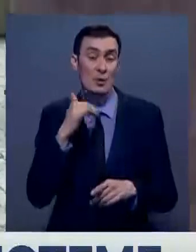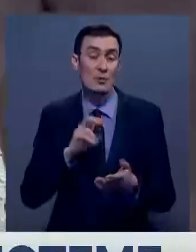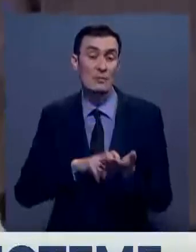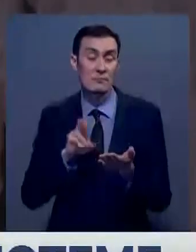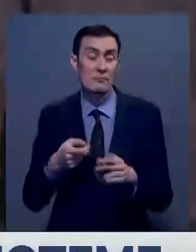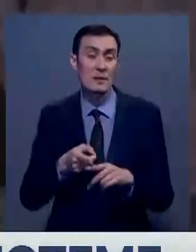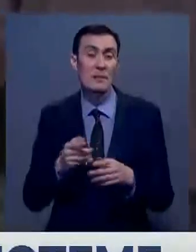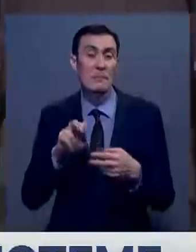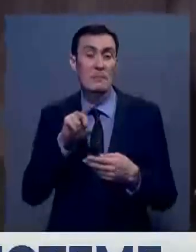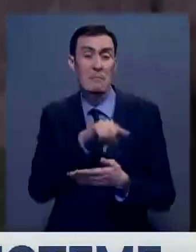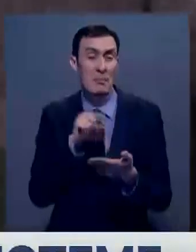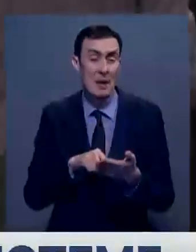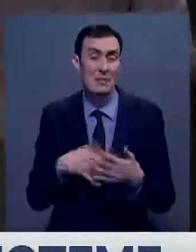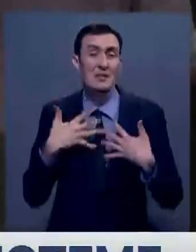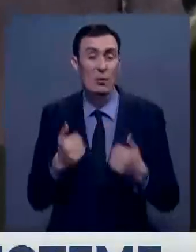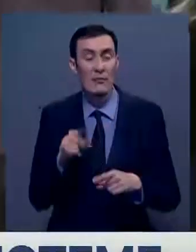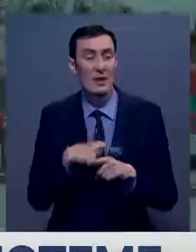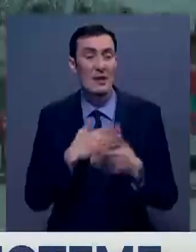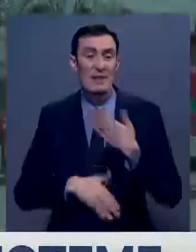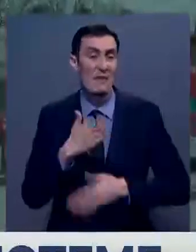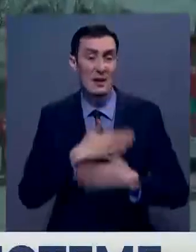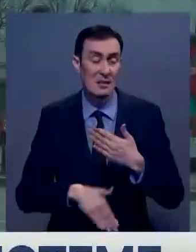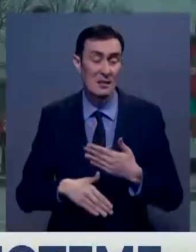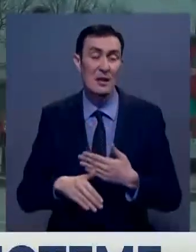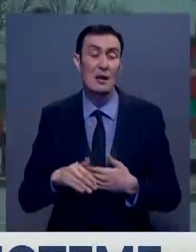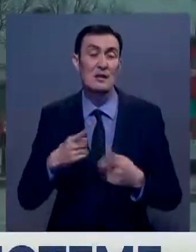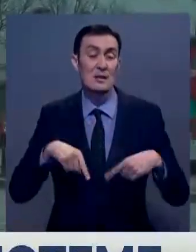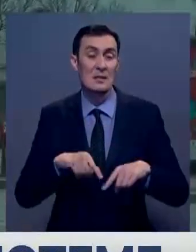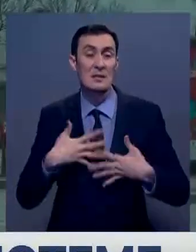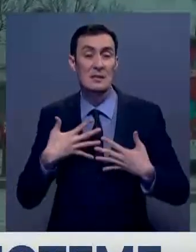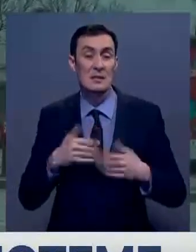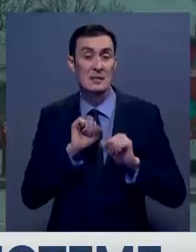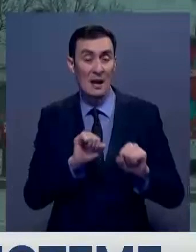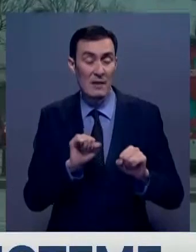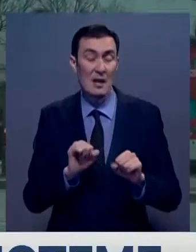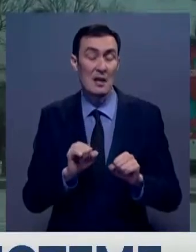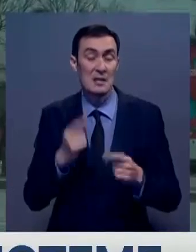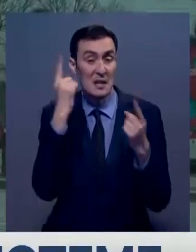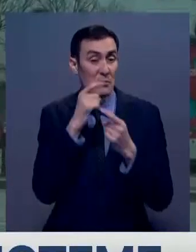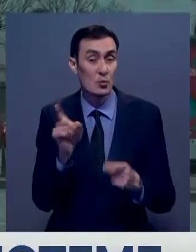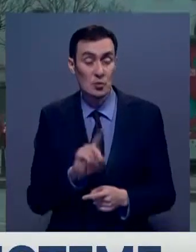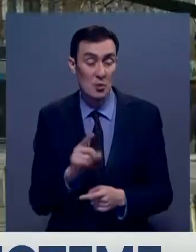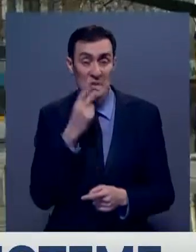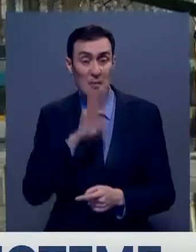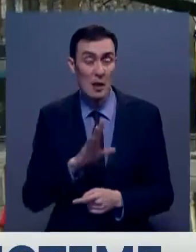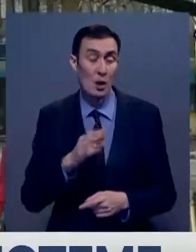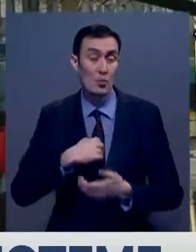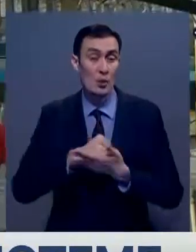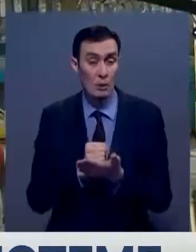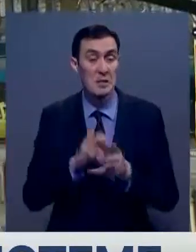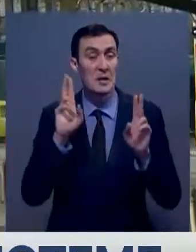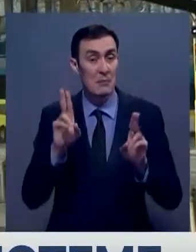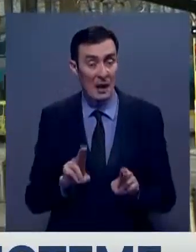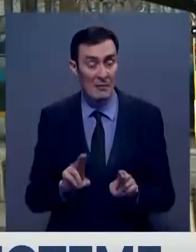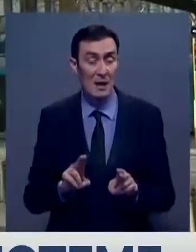на отдых из-за проблем со здоровьем или инвалидностью. Национальный институт страхования и вовсе накануне заявил, что несмотря на установленные